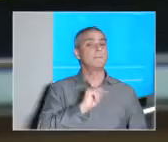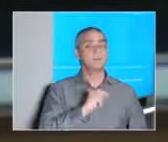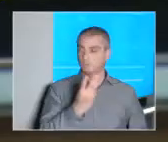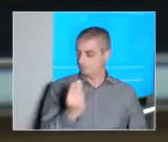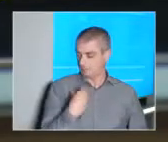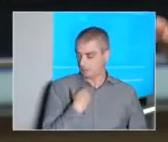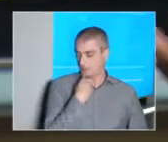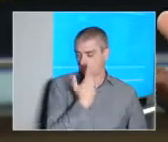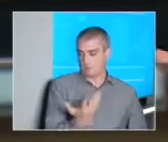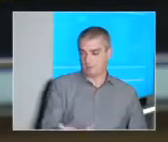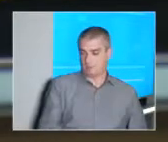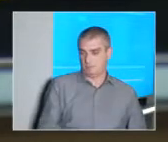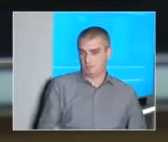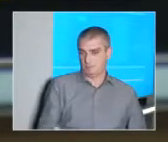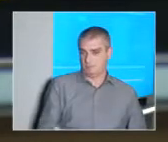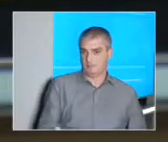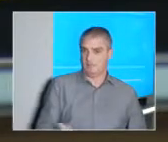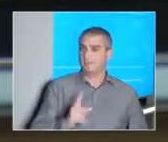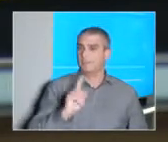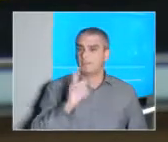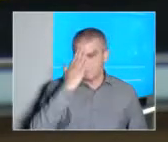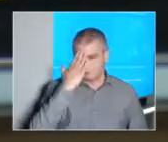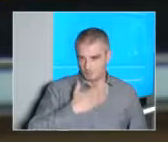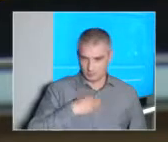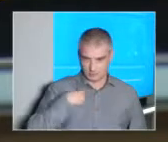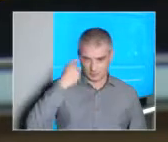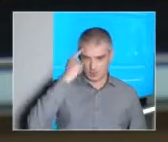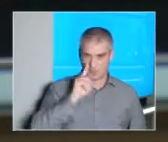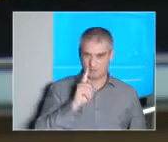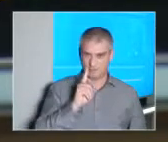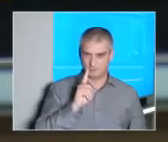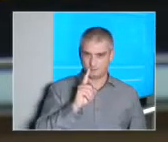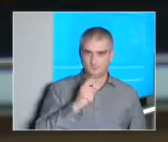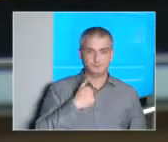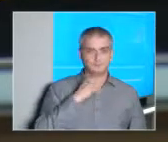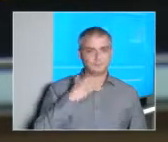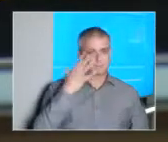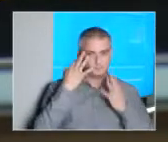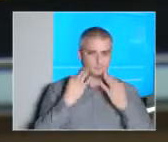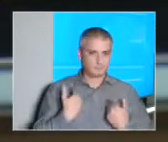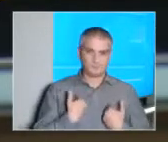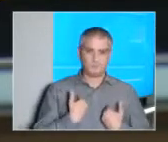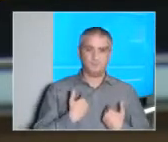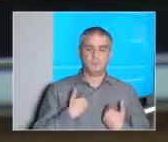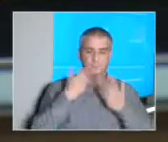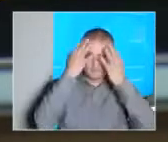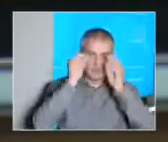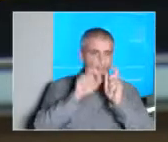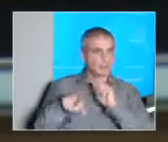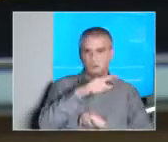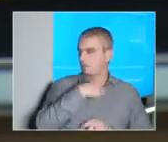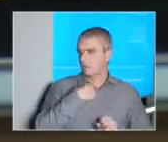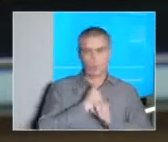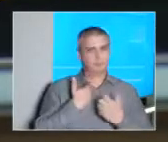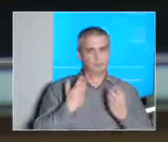בוא, תן לי להגיד לך. בוא, אני אגיד לך, כל מי שמכיר אותי יודע שאני מאוד מנומס, אני מכבד את האנשים, אני לא